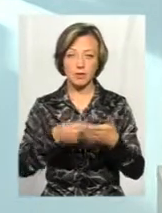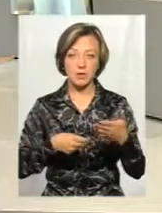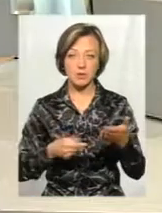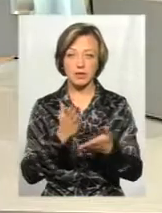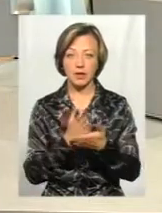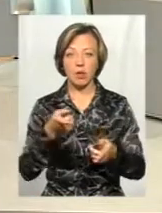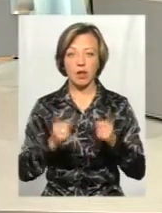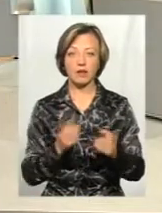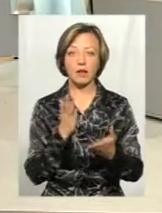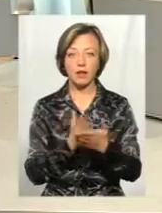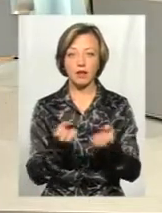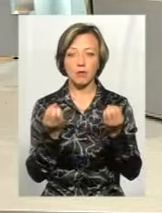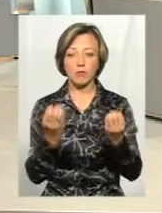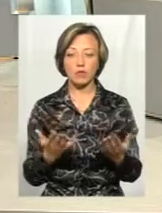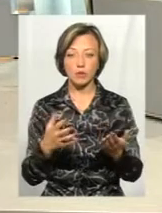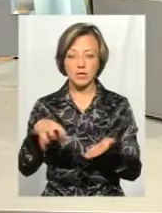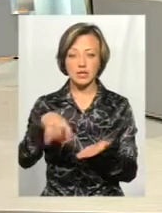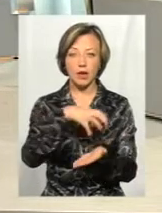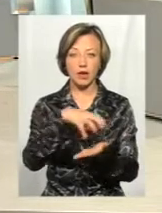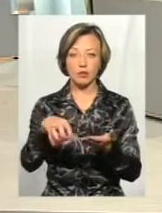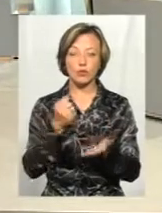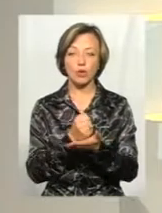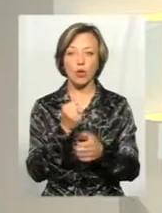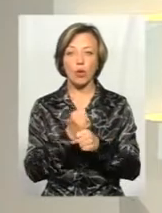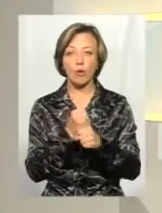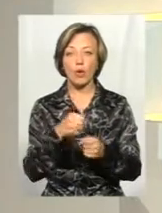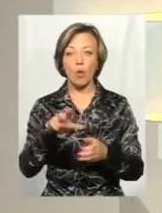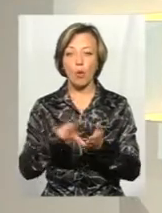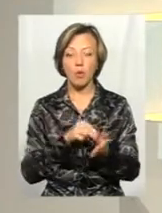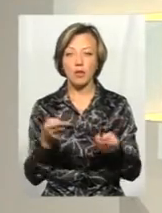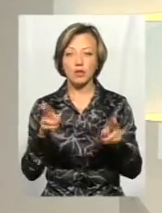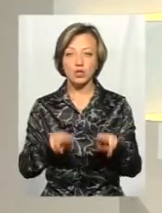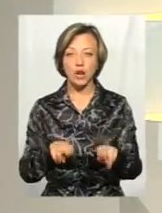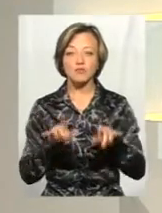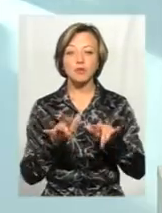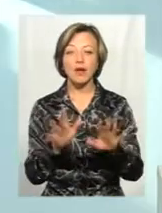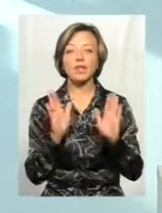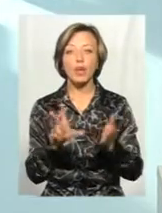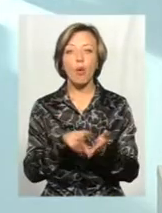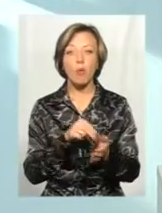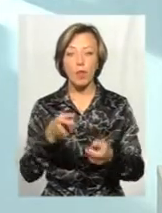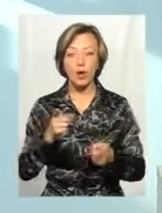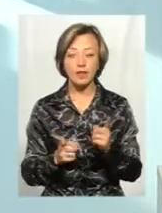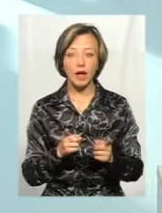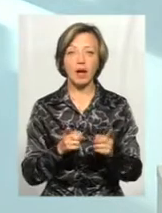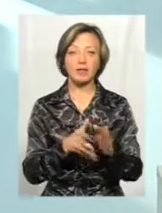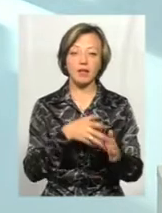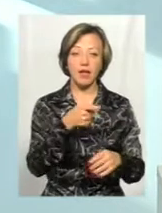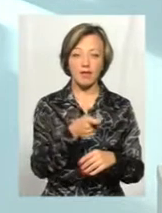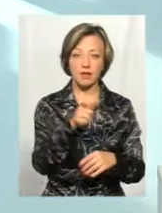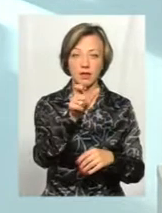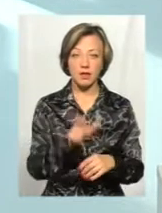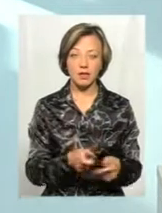є, оригінали є, він просто їх сканує, робить копії, і, власне, лишаються в матеріалах справи тільки копії. А оригінал, заявник, який